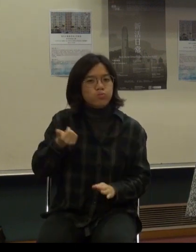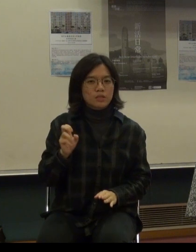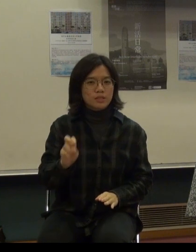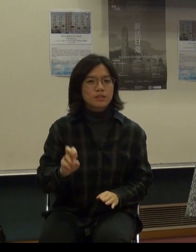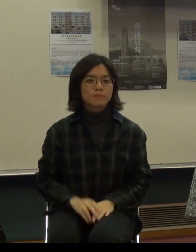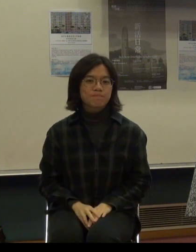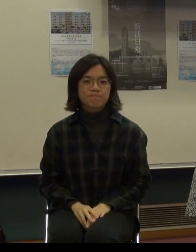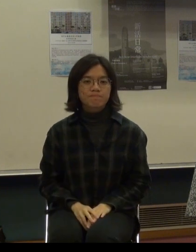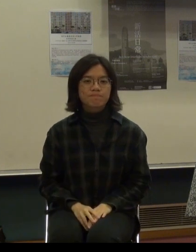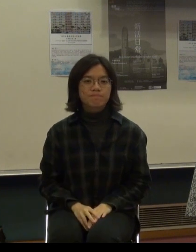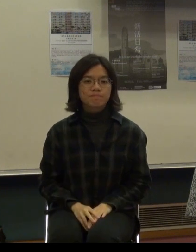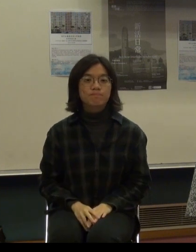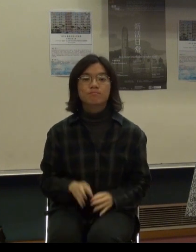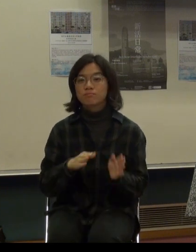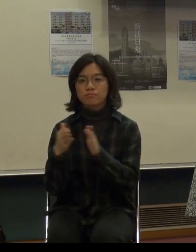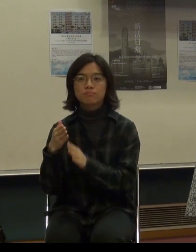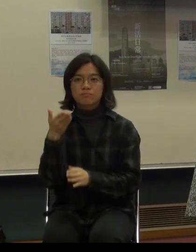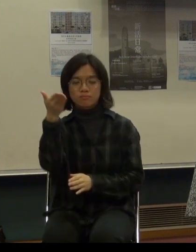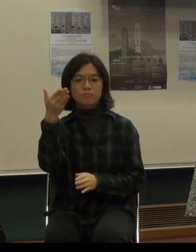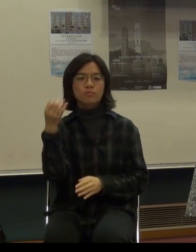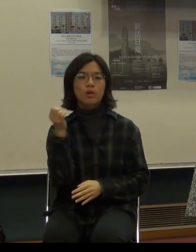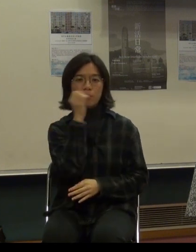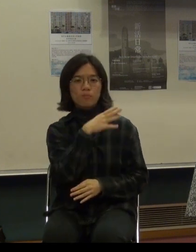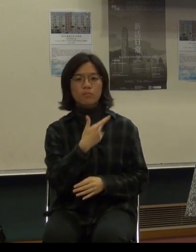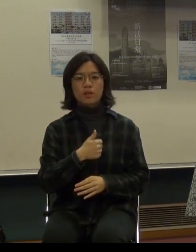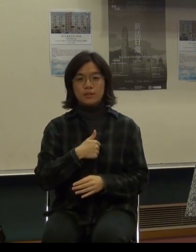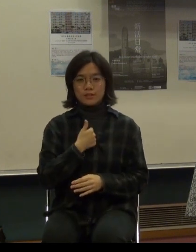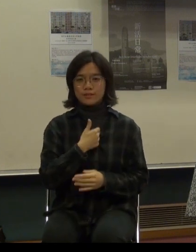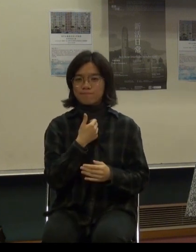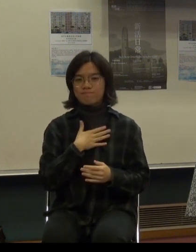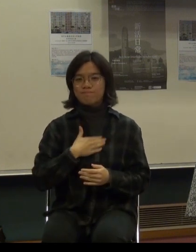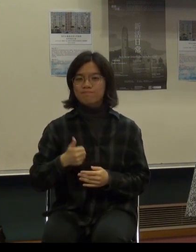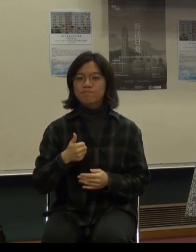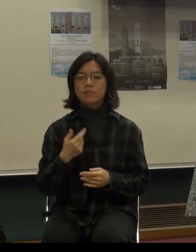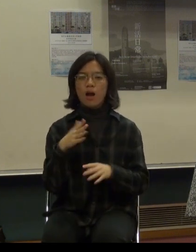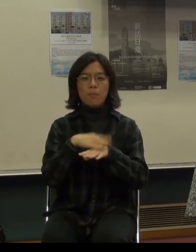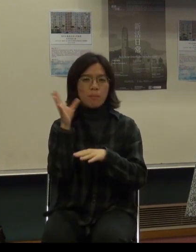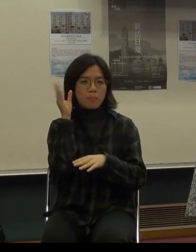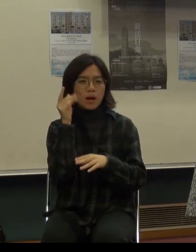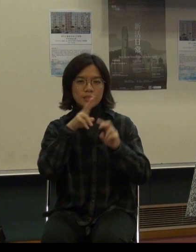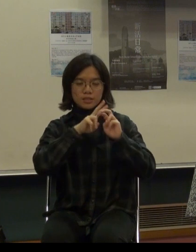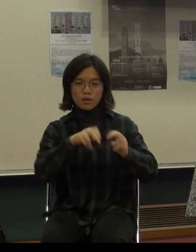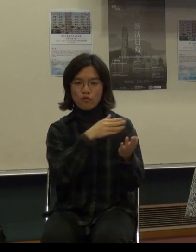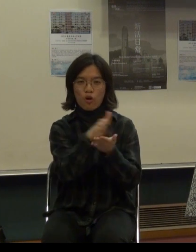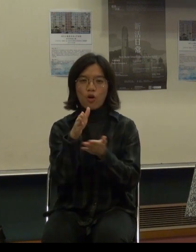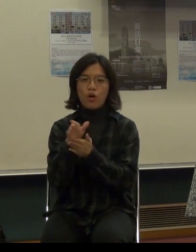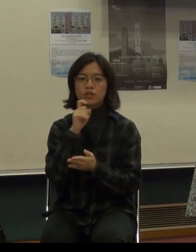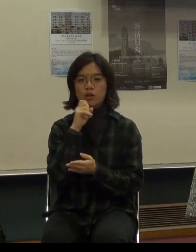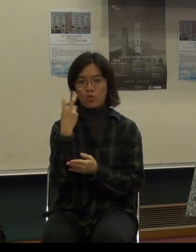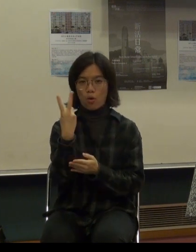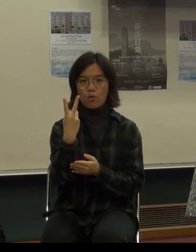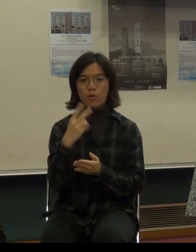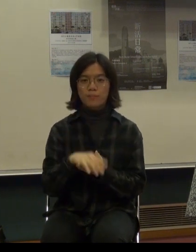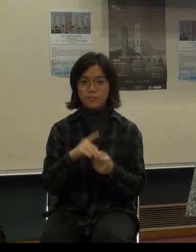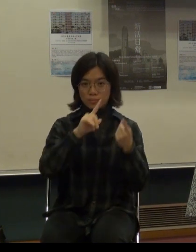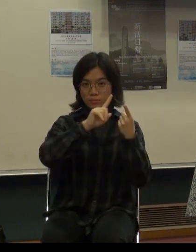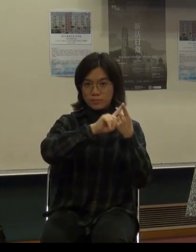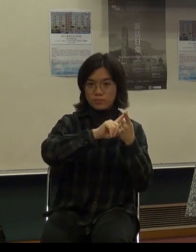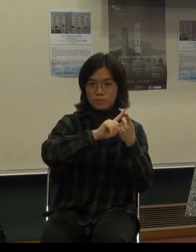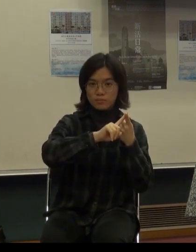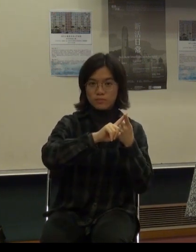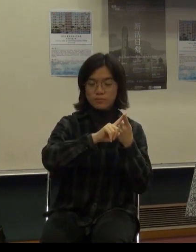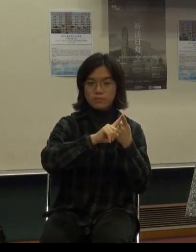是徐教授你好啊，咁啱啱咧就聽到你講，其實現代主義嘅兩個研究方向咧，第一個就係、是、正如你所講嘅，就係、是、一個